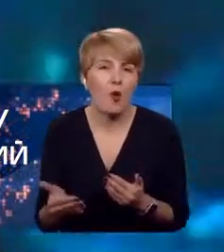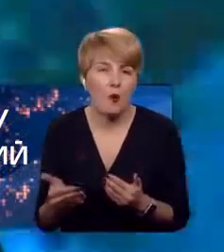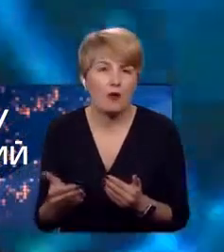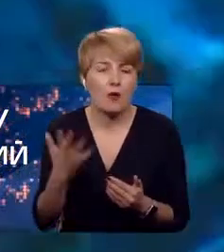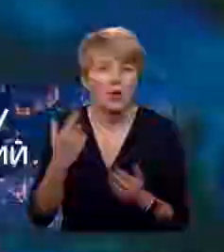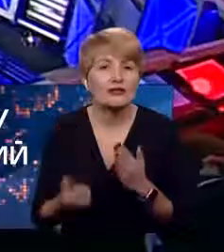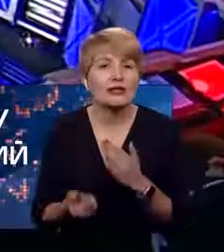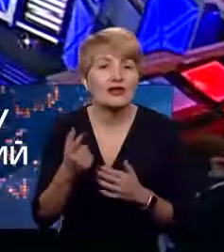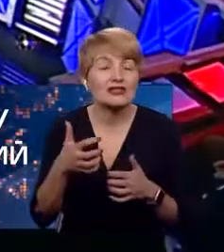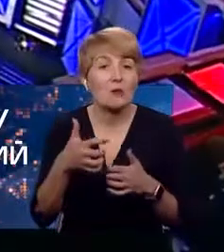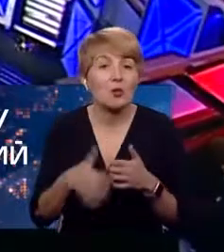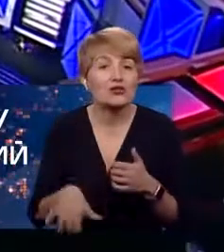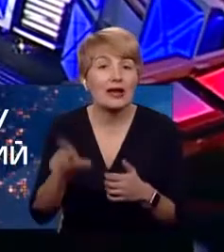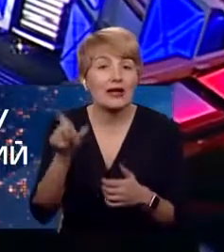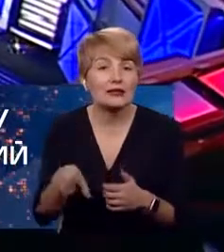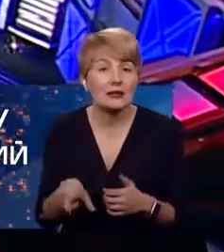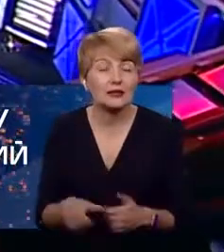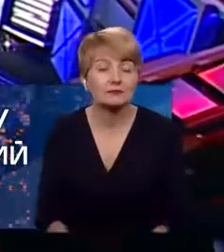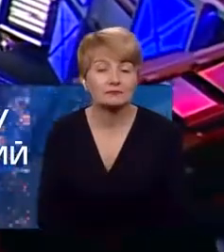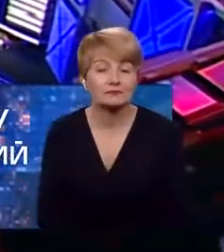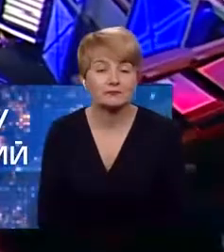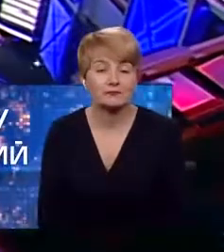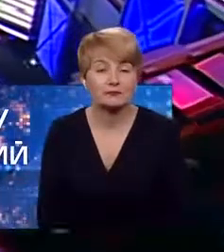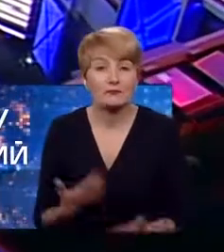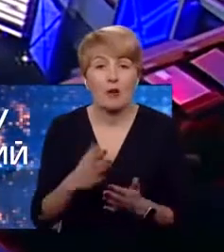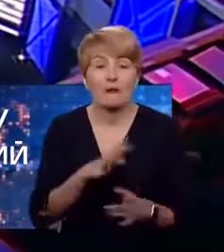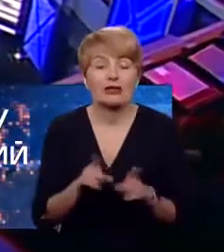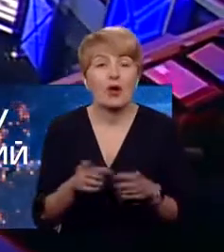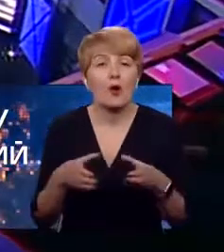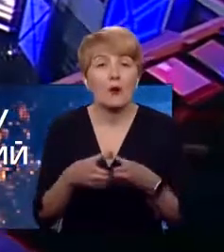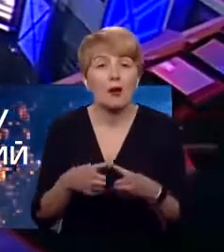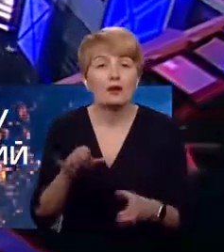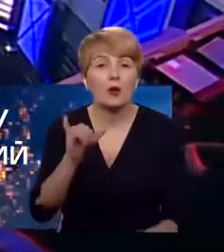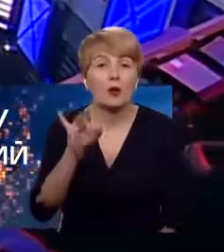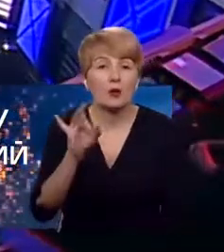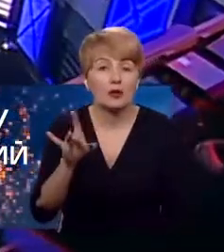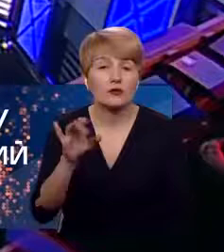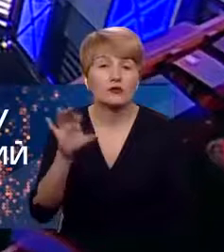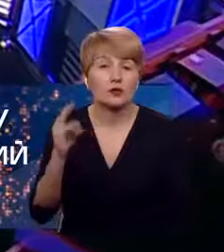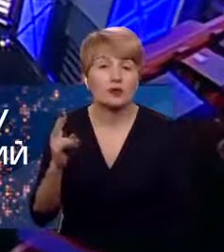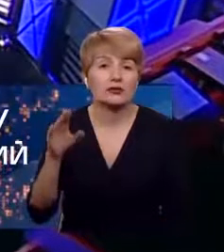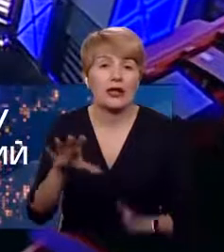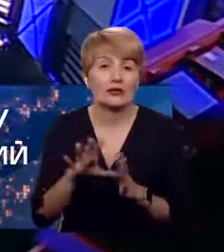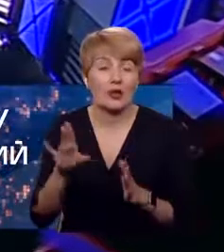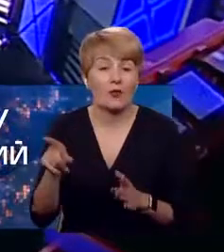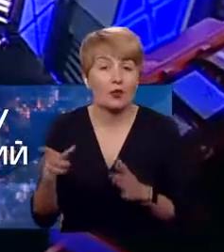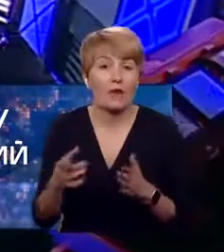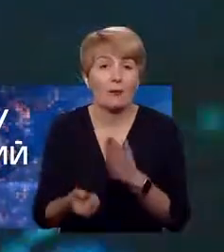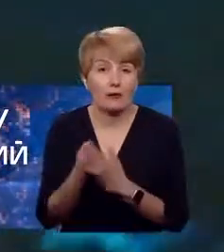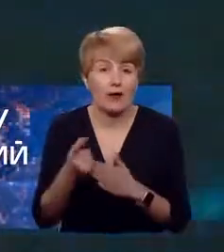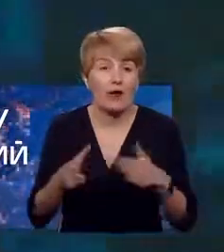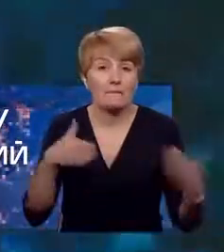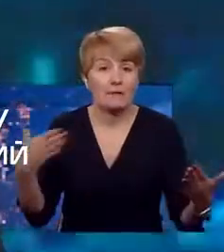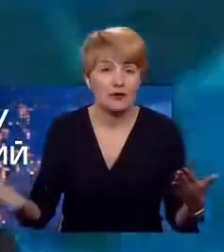з'являється посередник. Була така компанія «Росукренерго». Вона з'являється між постачальником газу на